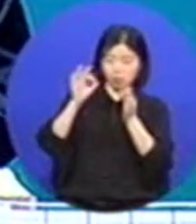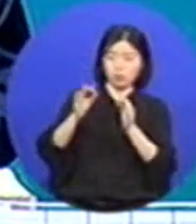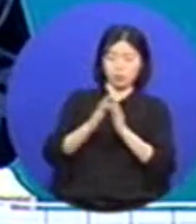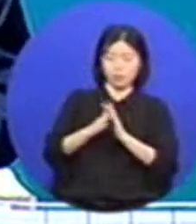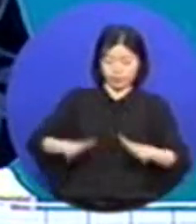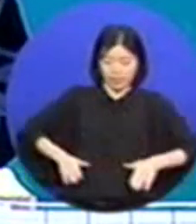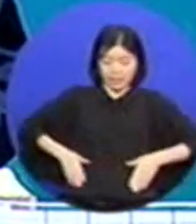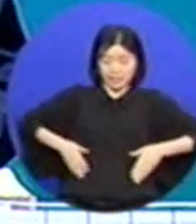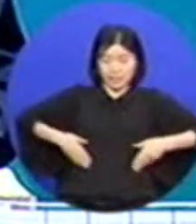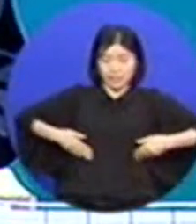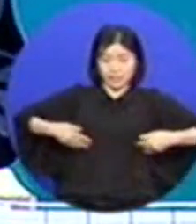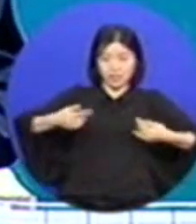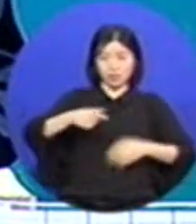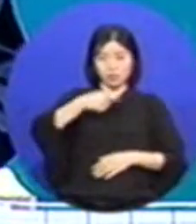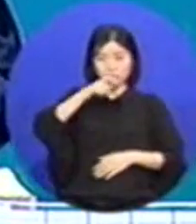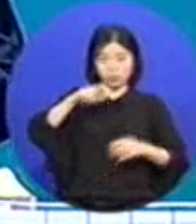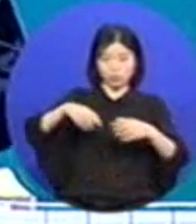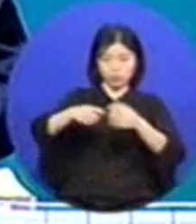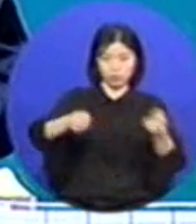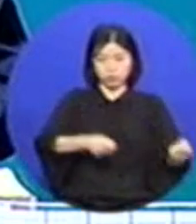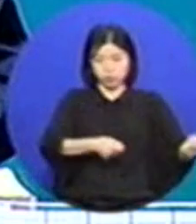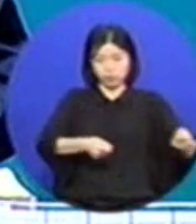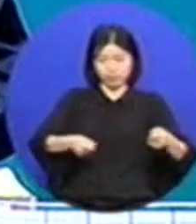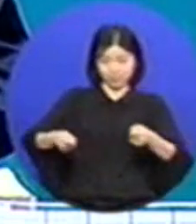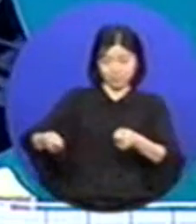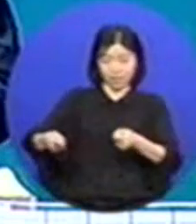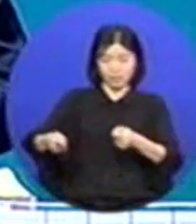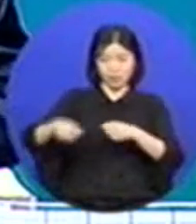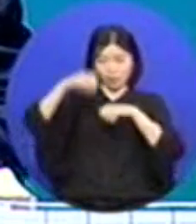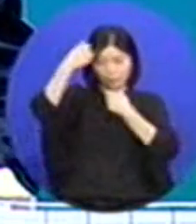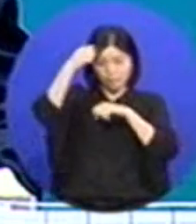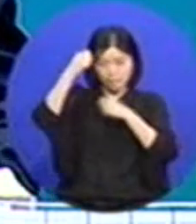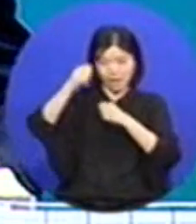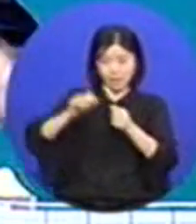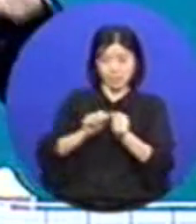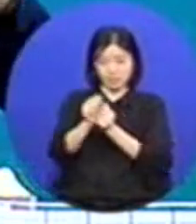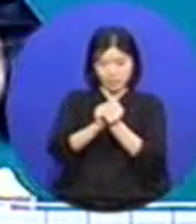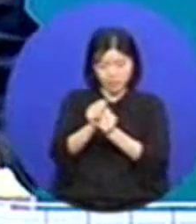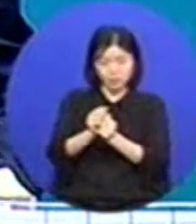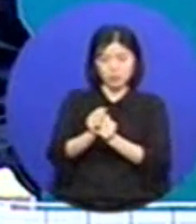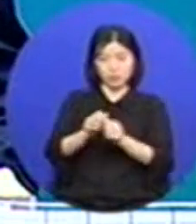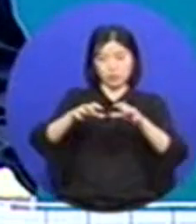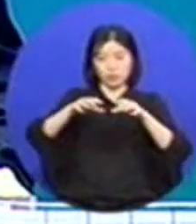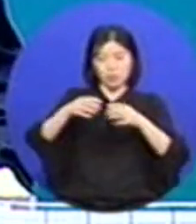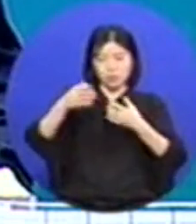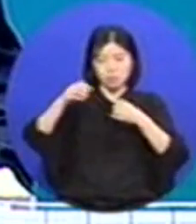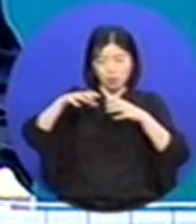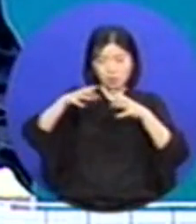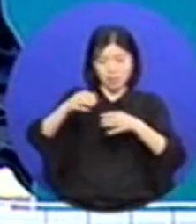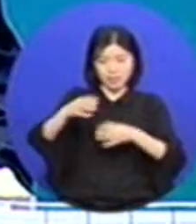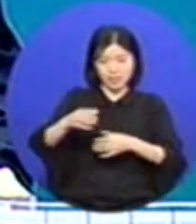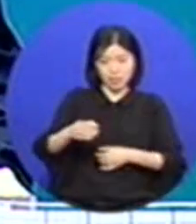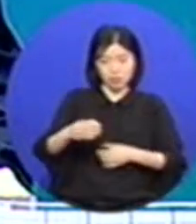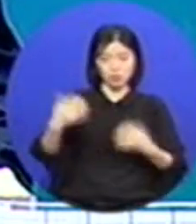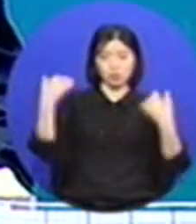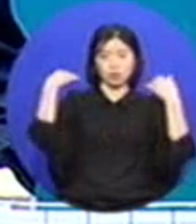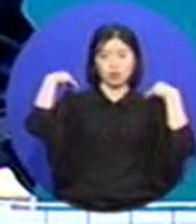물을 대야에 다가 받아다가 발을 씻어주고 맛사지도 해주고 어깨도 주물러주고 그럽니다